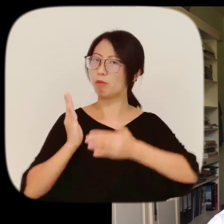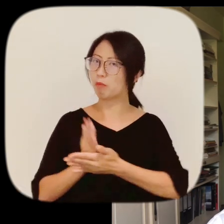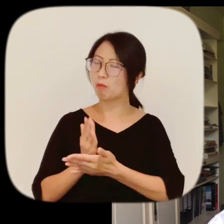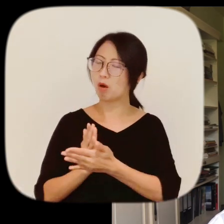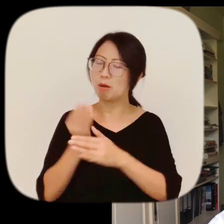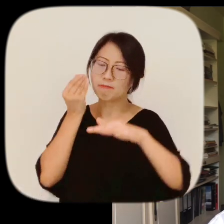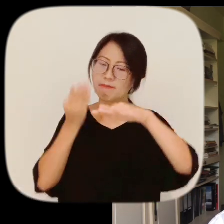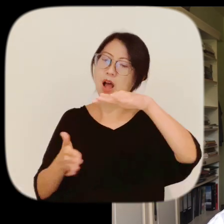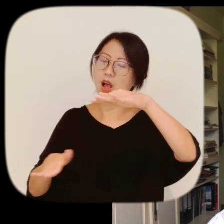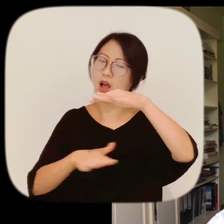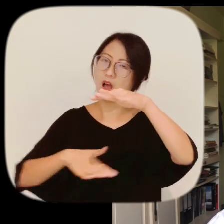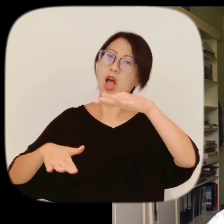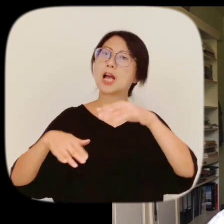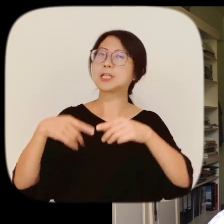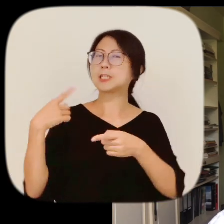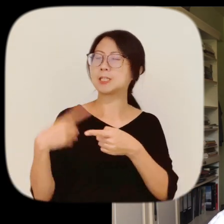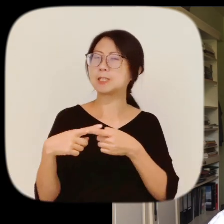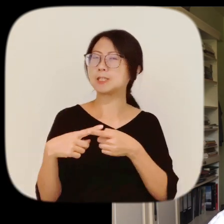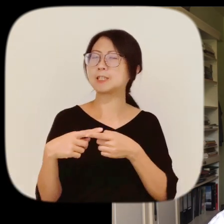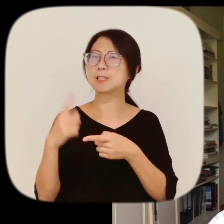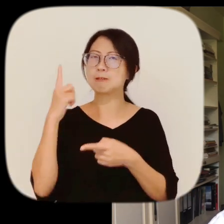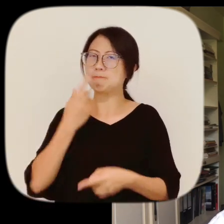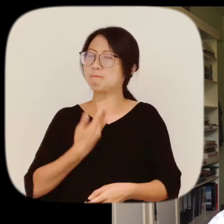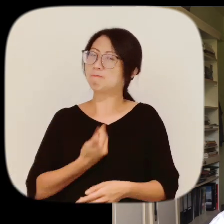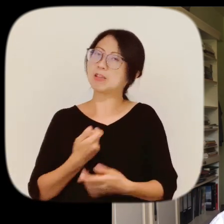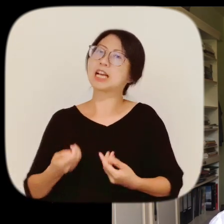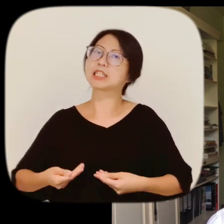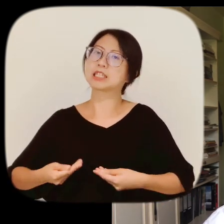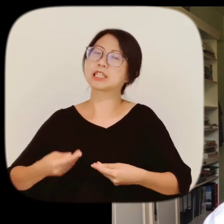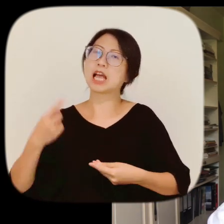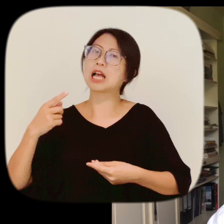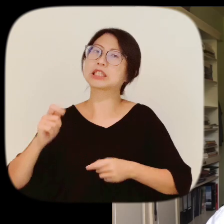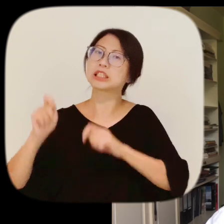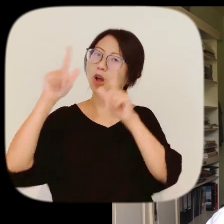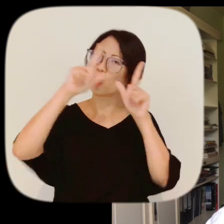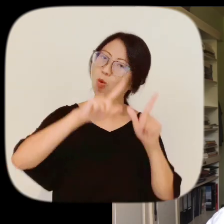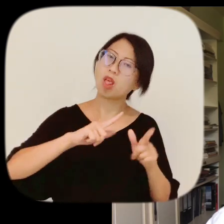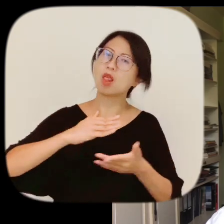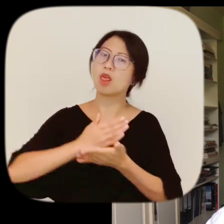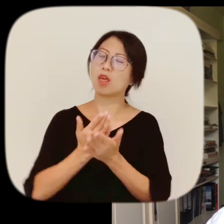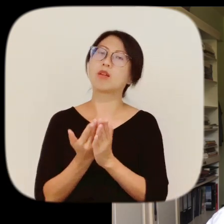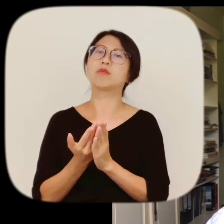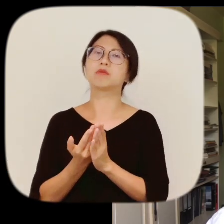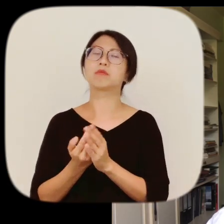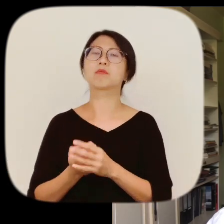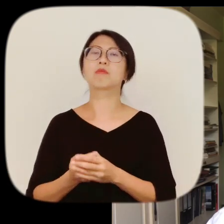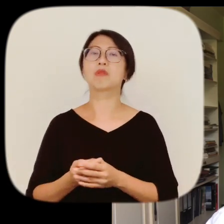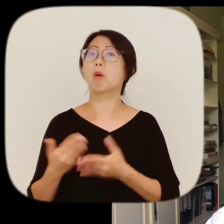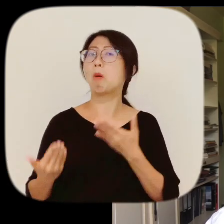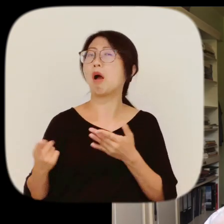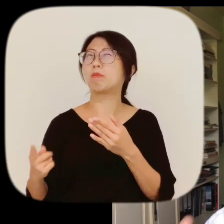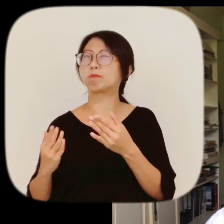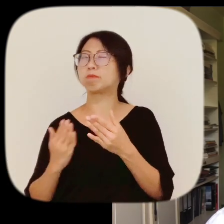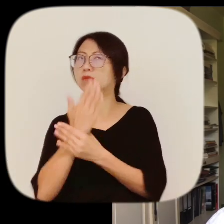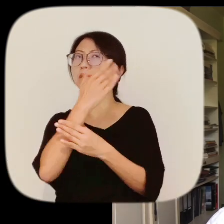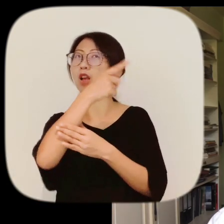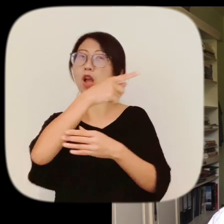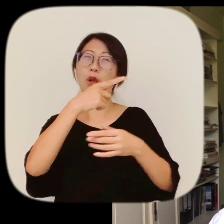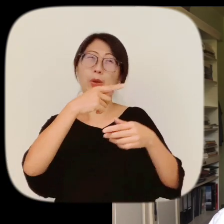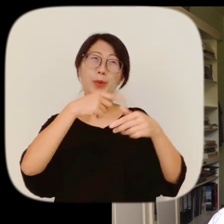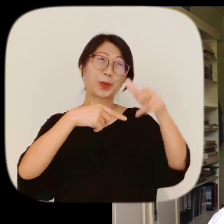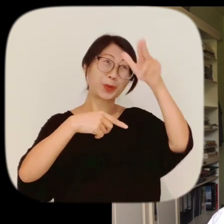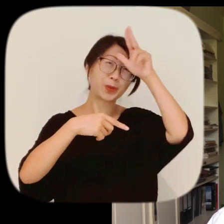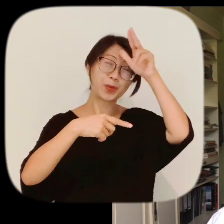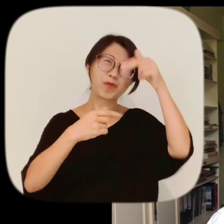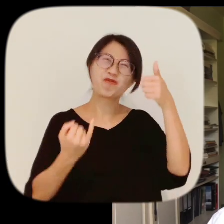生活起来这个这样的第二个文化有时甚至要挑战这个所谓官方的文化这个活